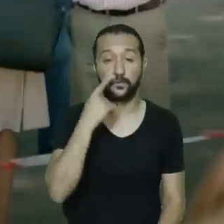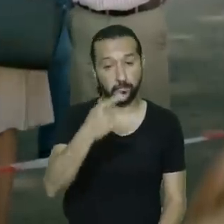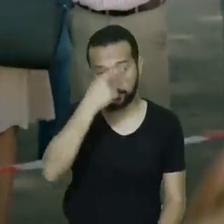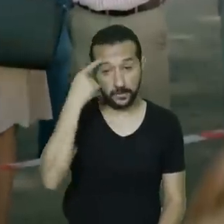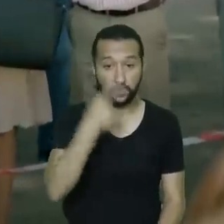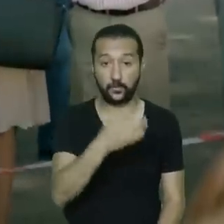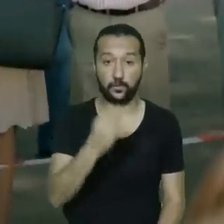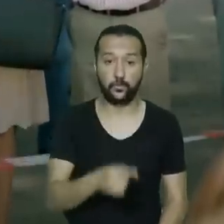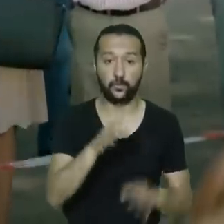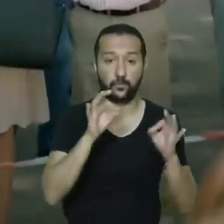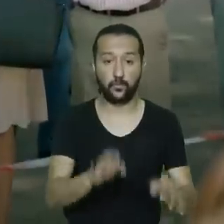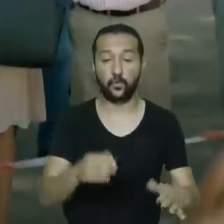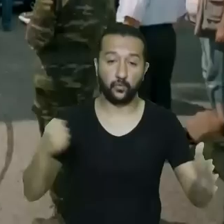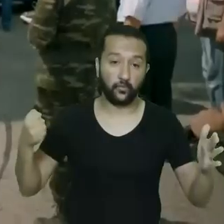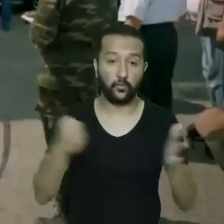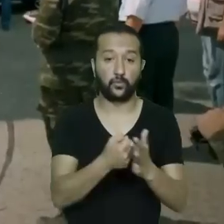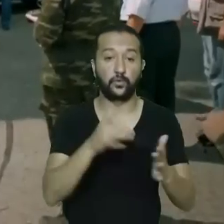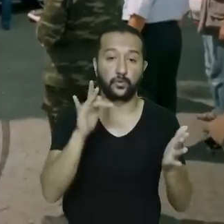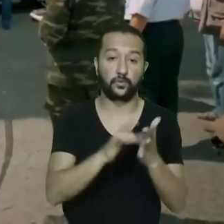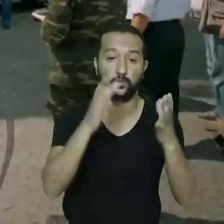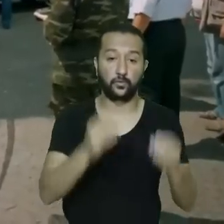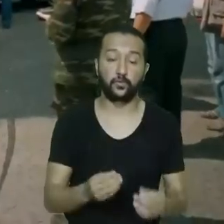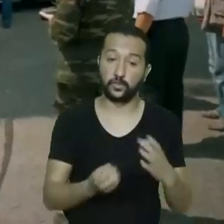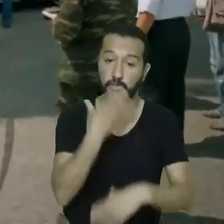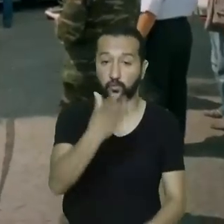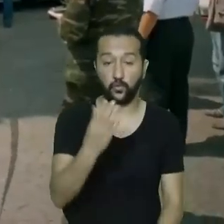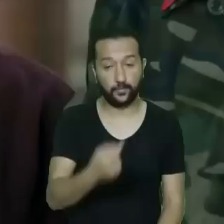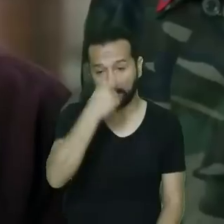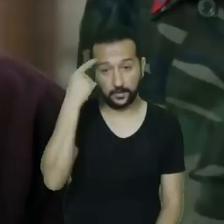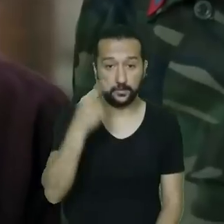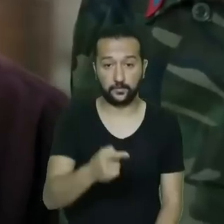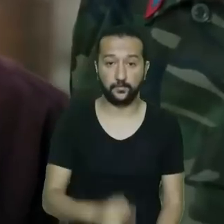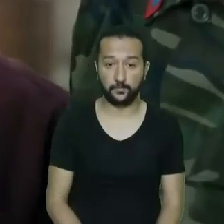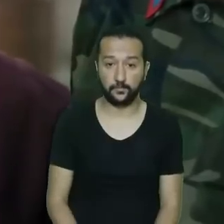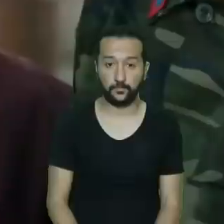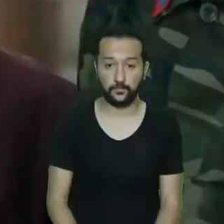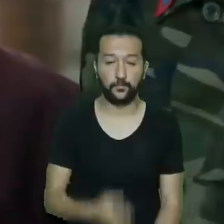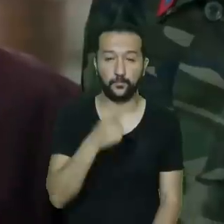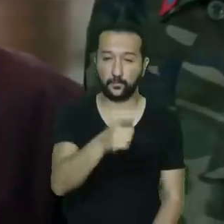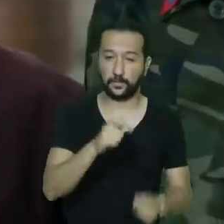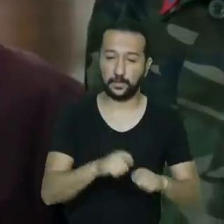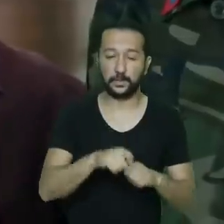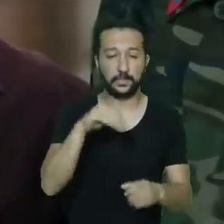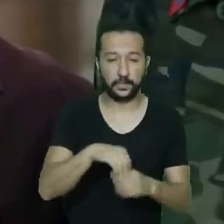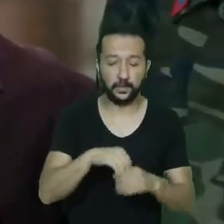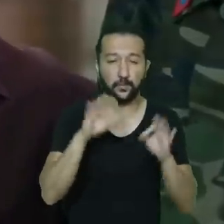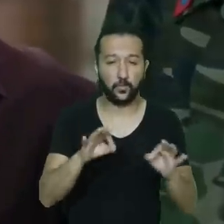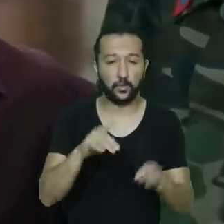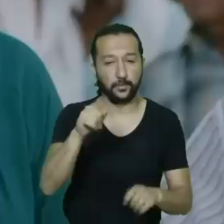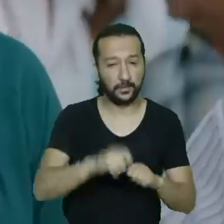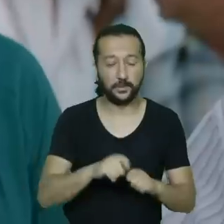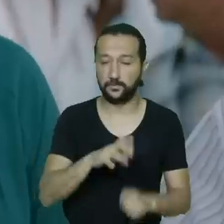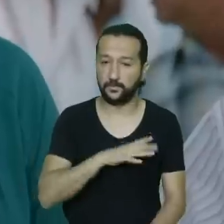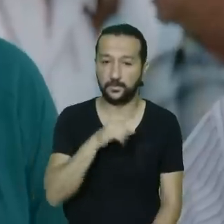malum. Böyle heykelin orasından gömçürmediklerini malum. Bu işin içinde kesin bir iş